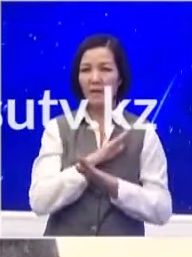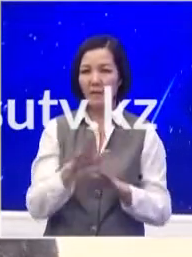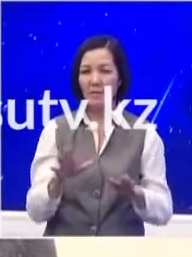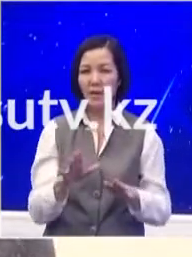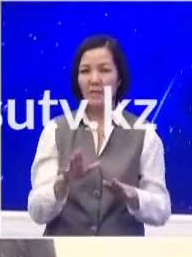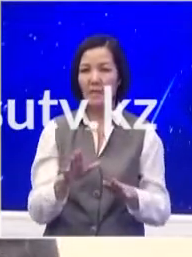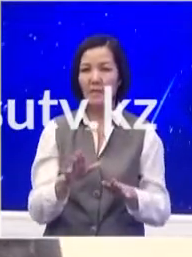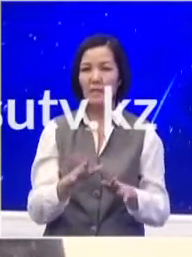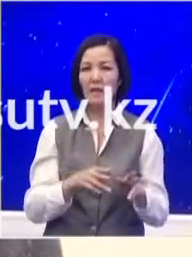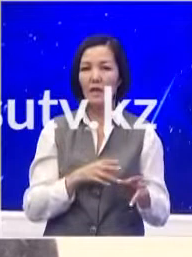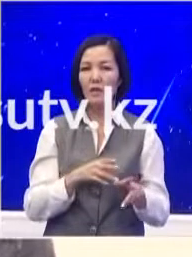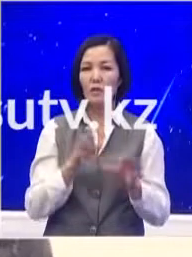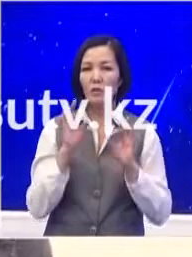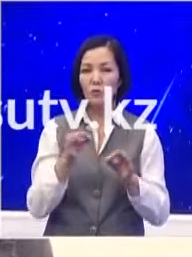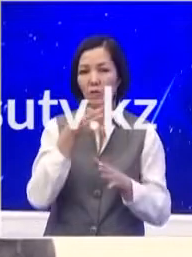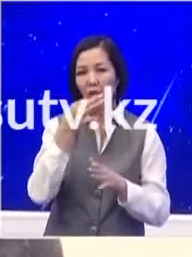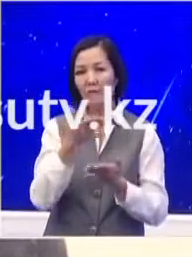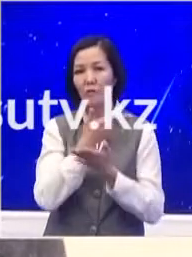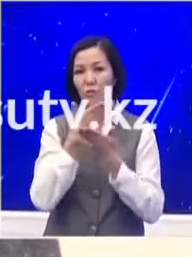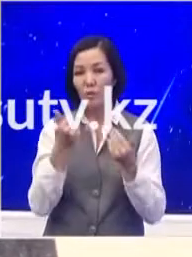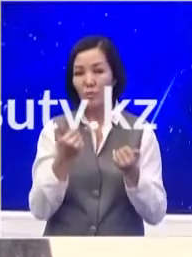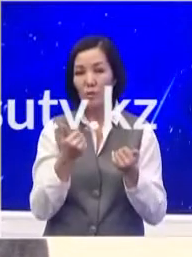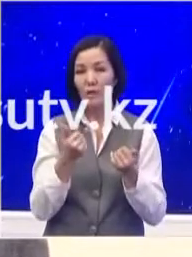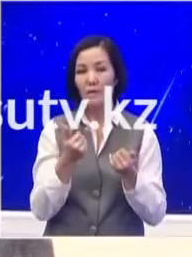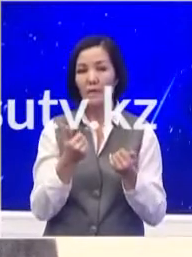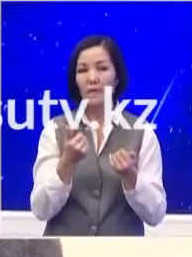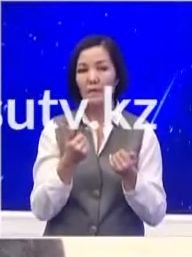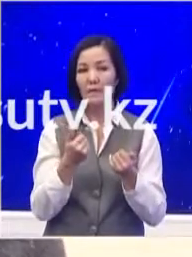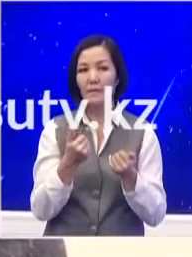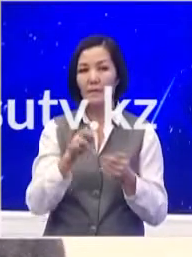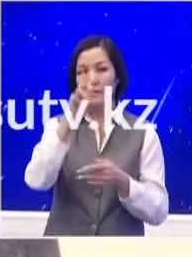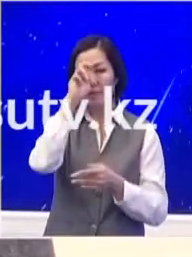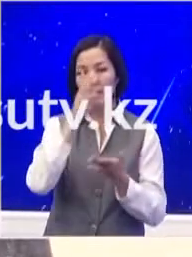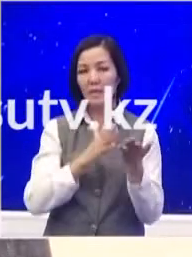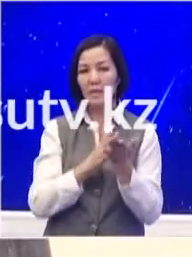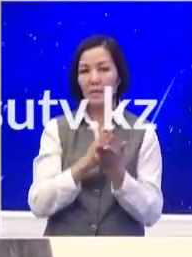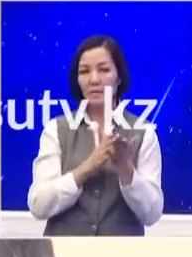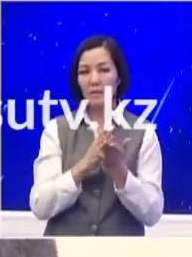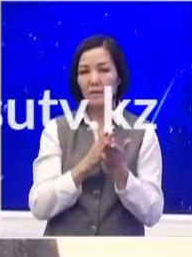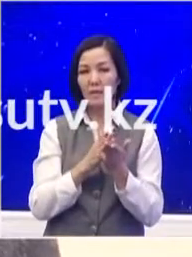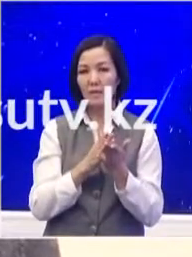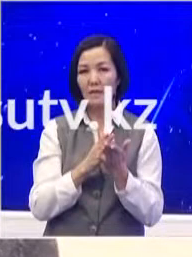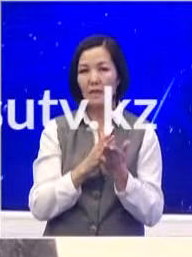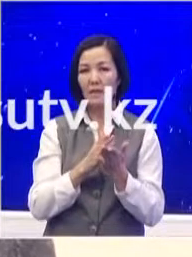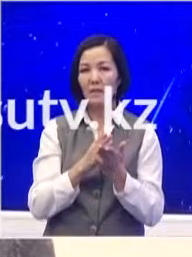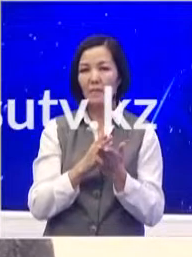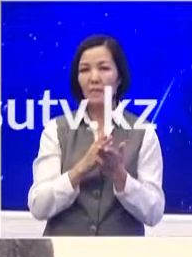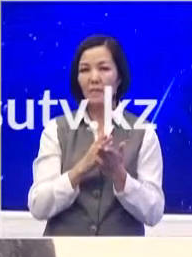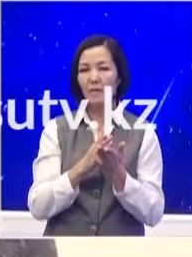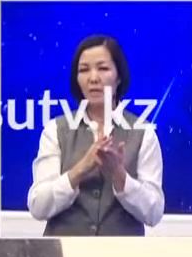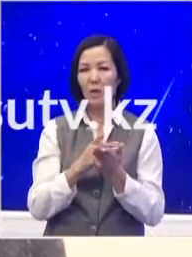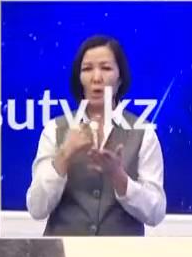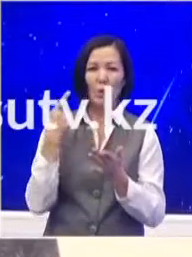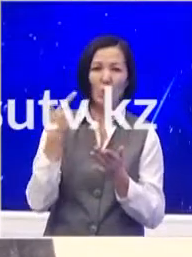берген арыздарына дұрыс жауап алмағаннан кейін, не болмаса мемлекеттік қызметкерлер тарапынан әдеп кодексі талаптарының